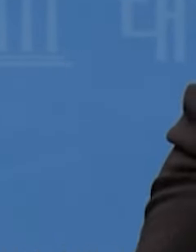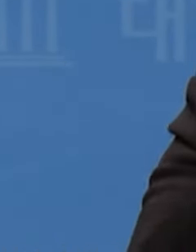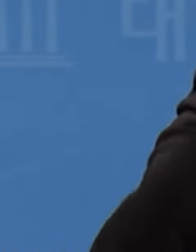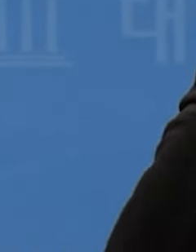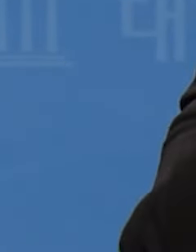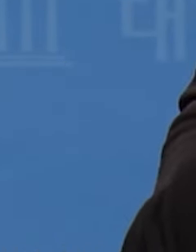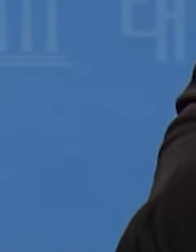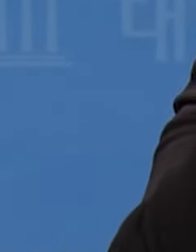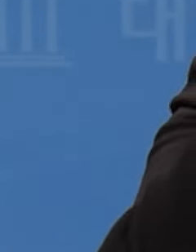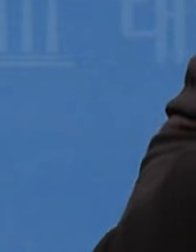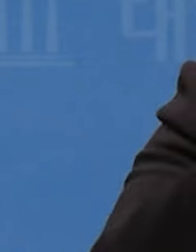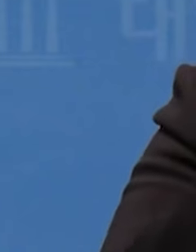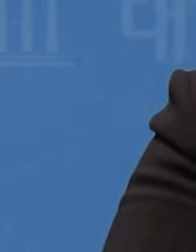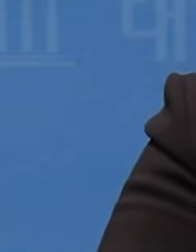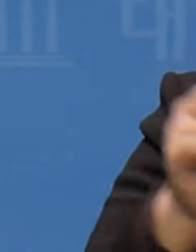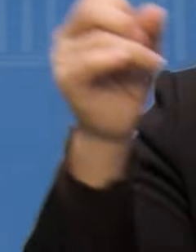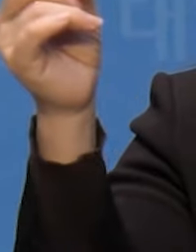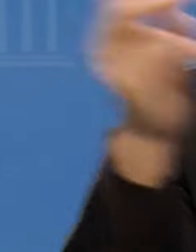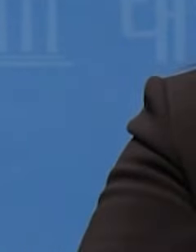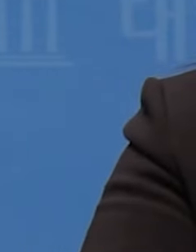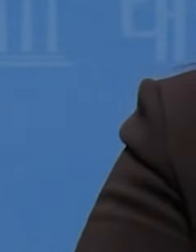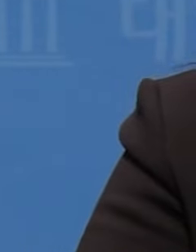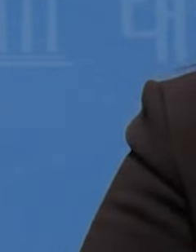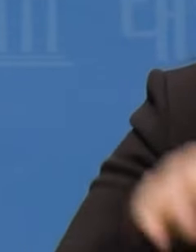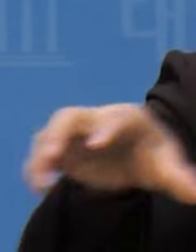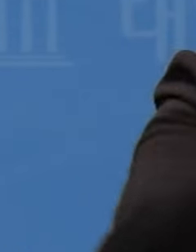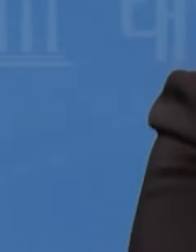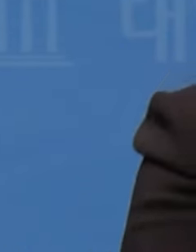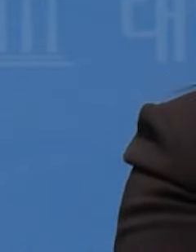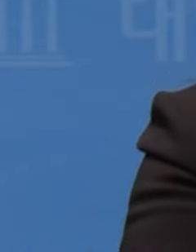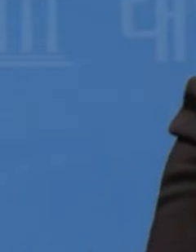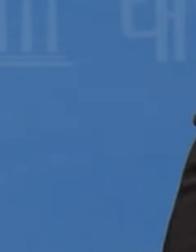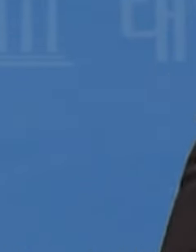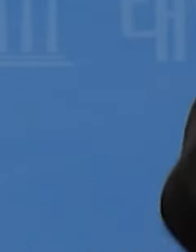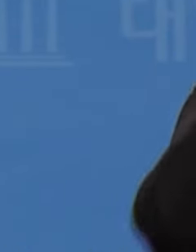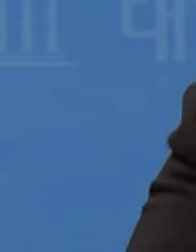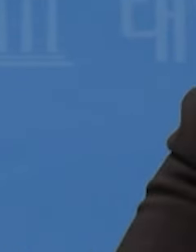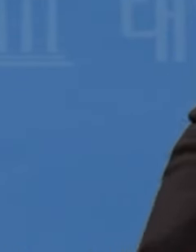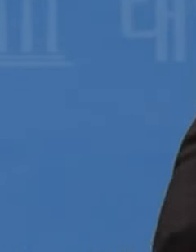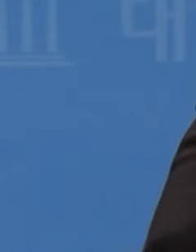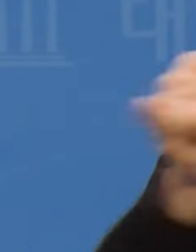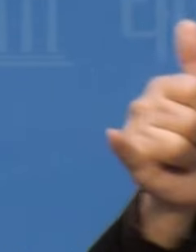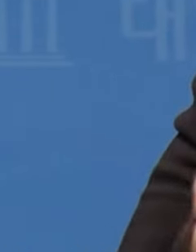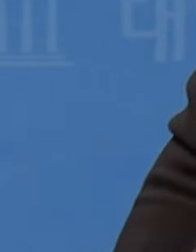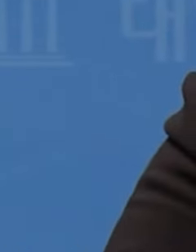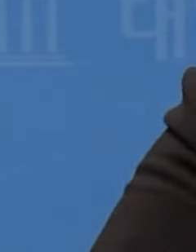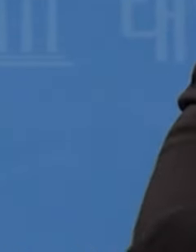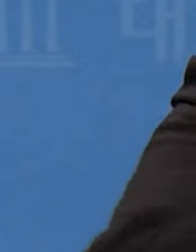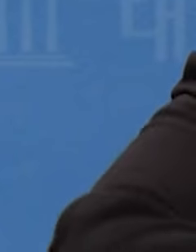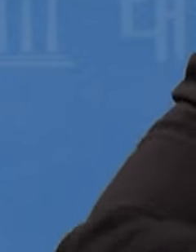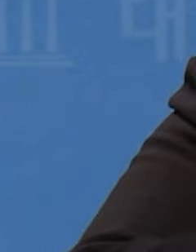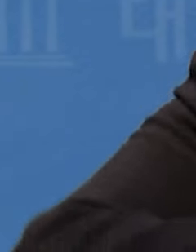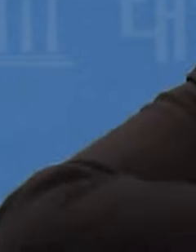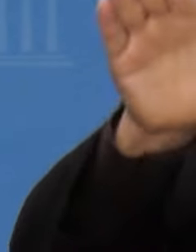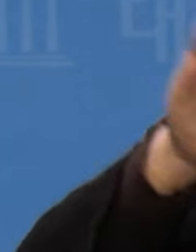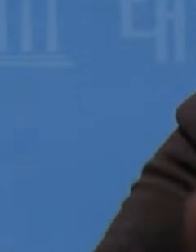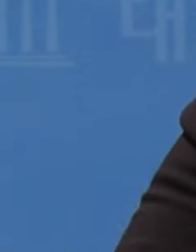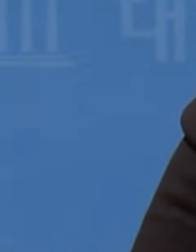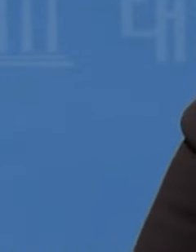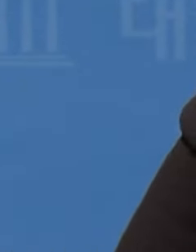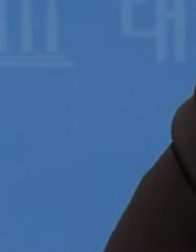있습니다. 오늘도 세계 지역에서 도전하는 청년 후보자들이 컷오프 당했습니다.